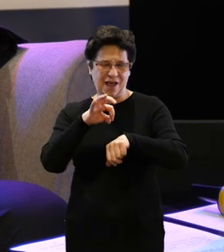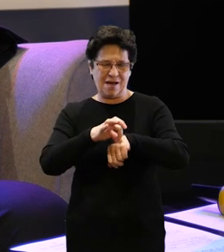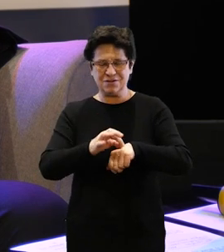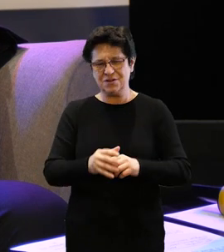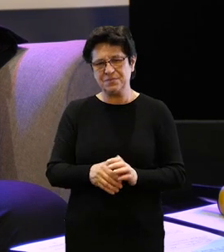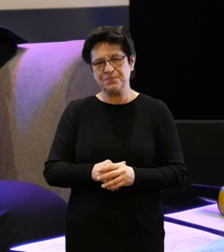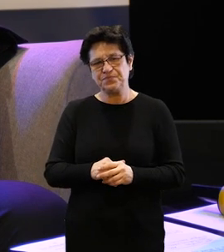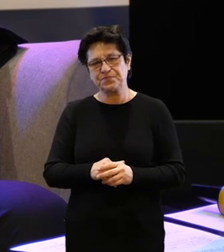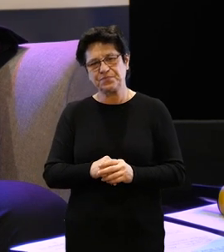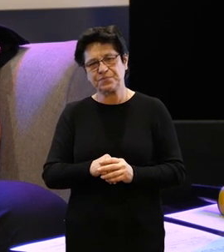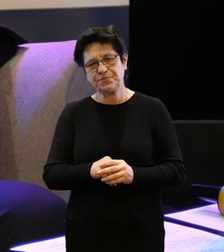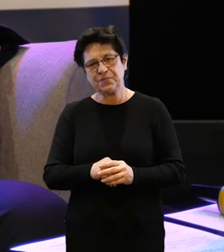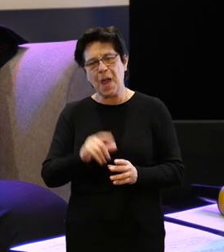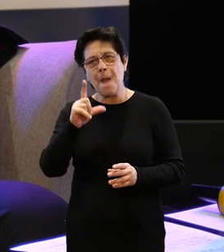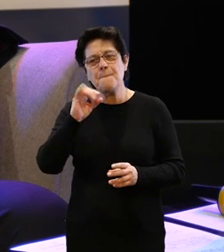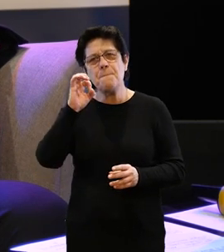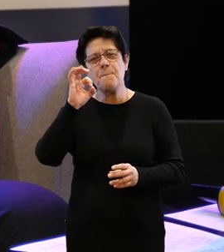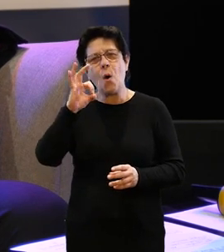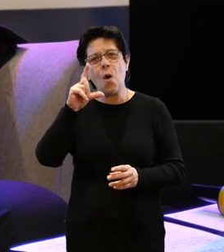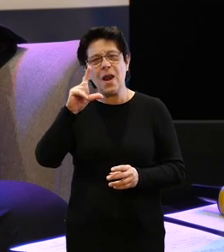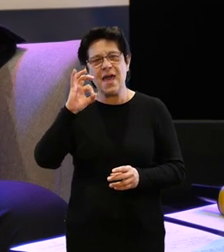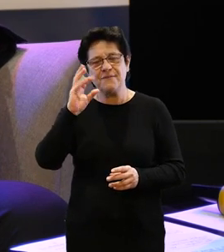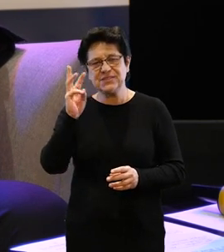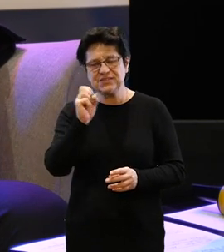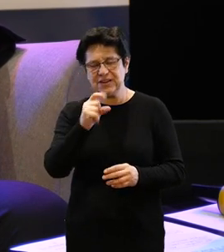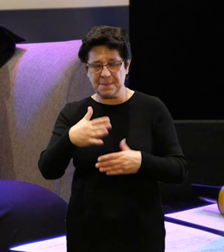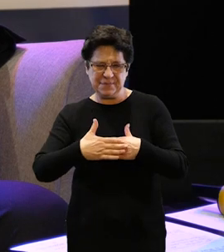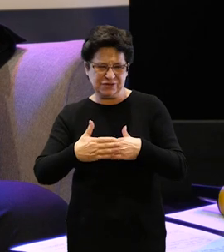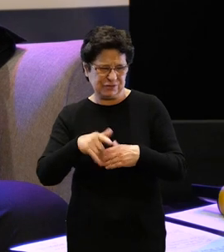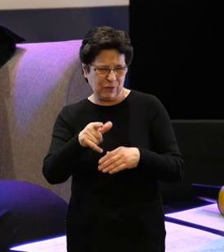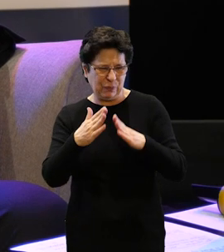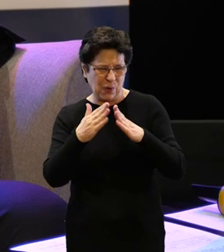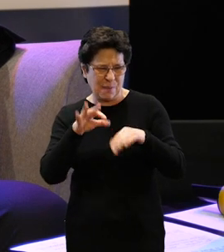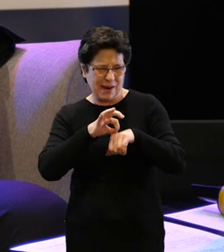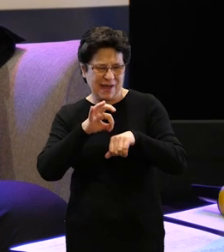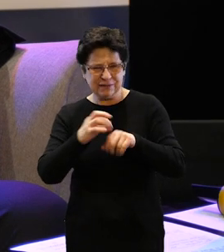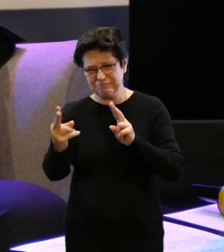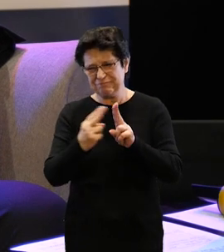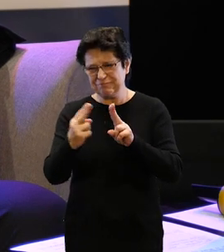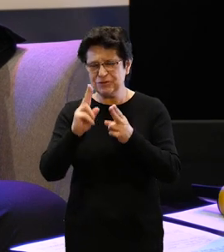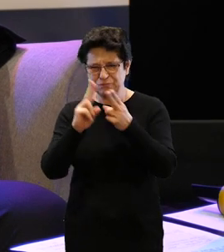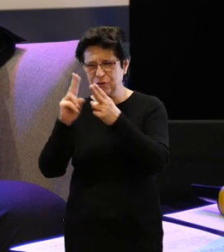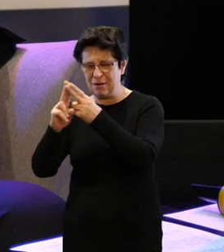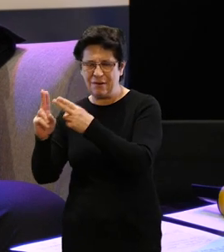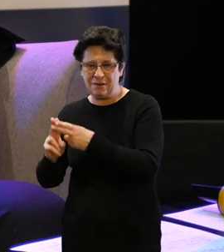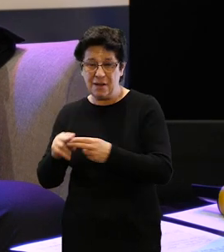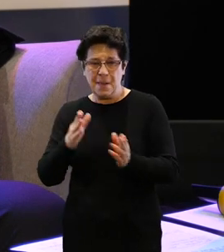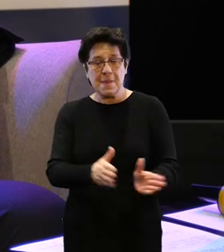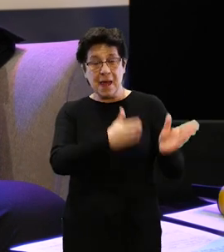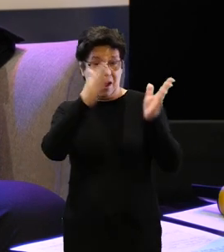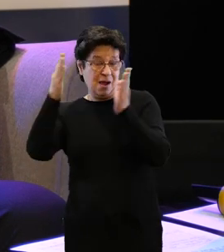doktorem Stanisławem polewski koło SW domu Myślę że też takim